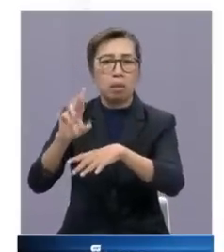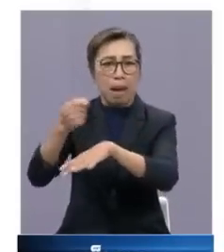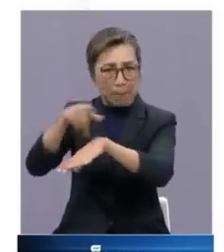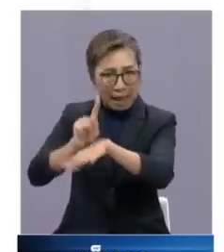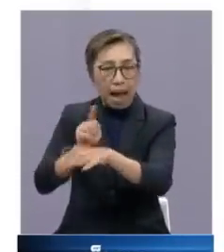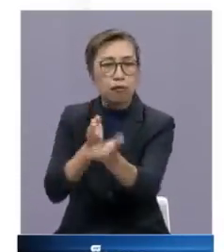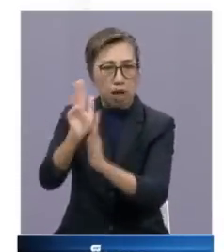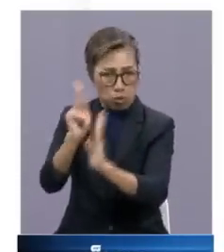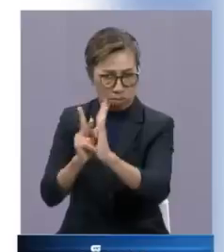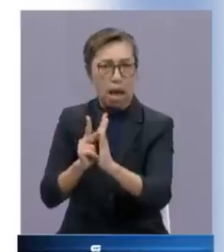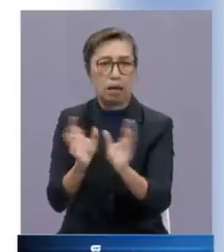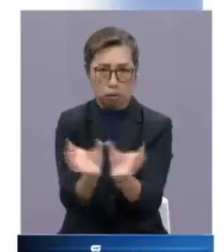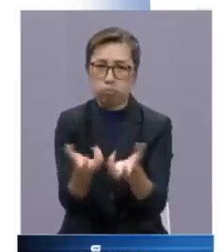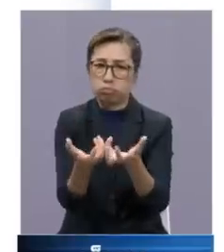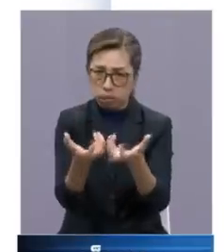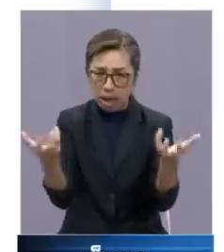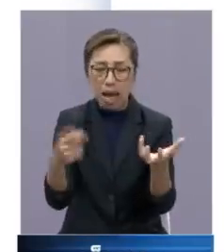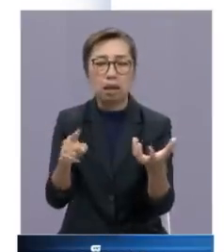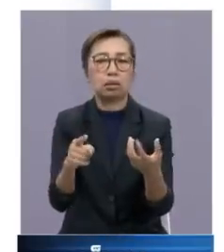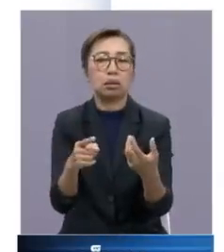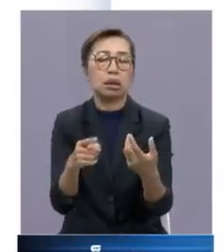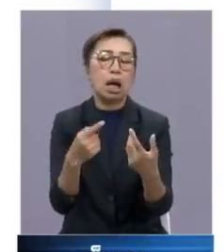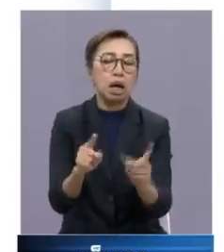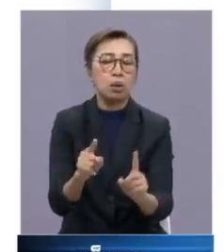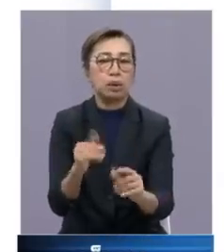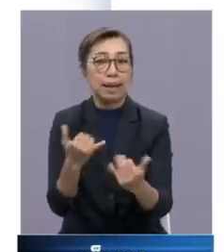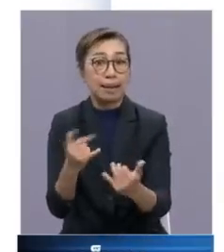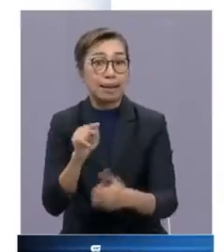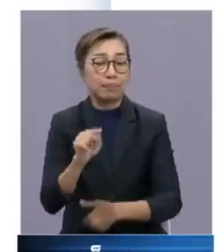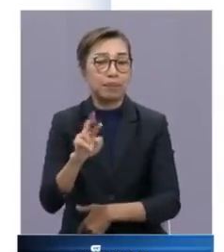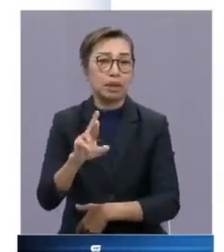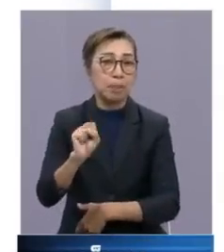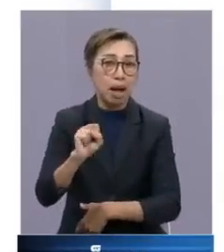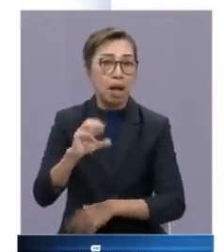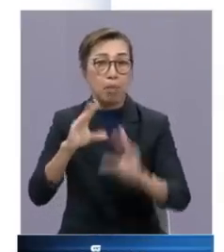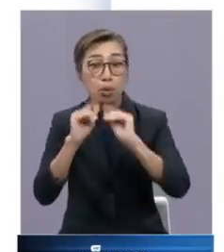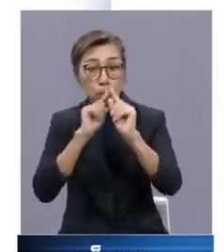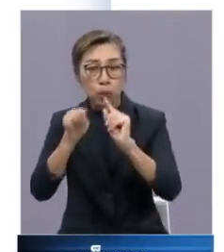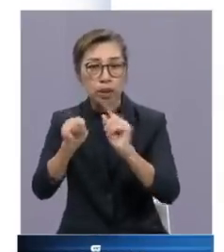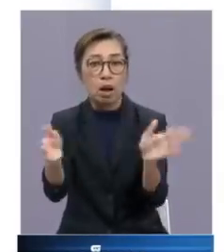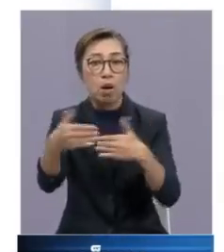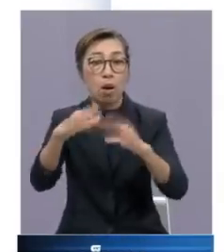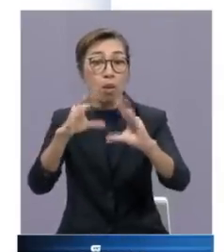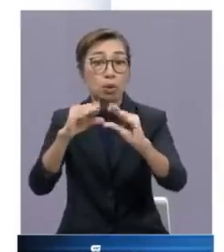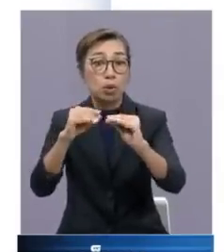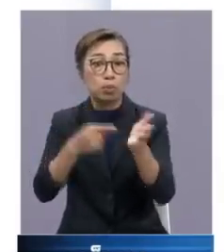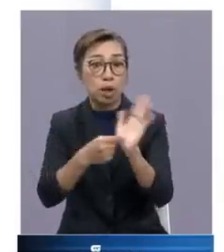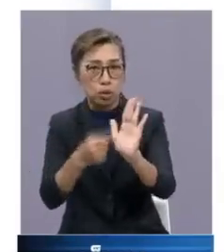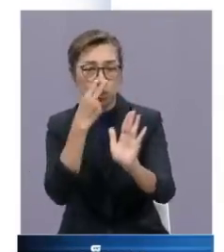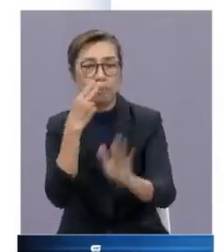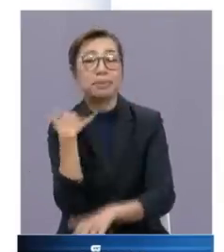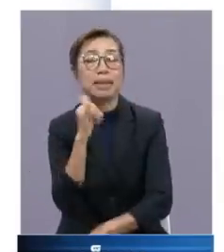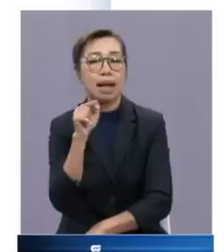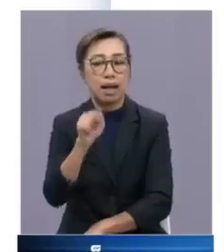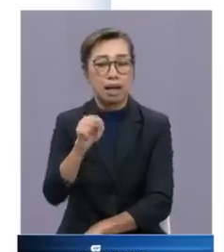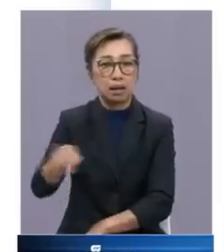ธานสภาประเด็นนี้เริ่มต้นคุยกันแล้วในสภานะฮะอาจจะนำภาพบรรยากาศที่ห้องประชุมขึ้นมาชั่วคราวก็ได้นะฮะเข